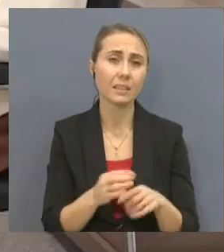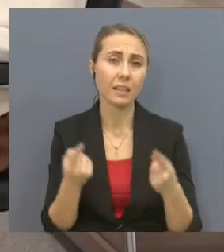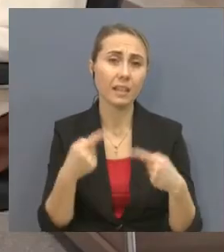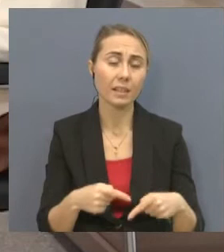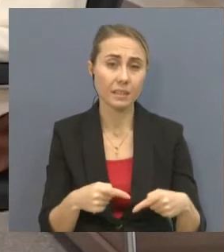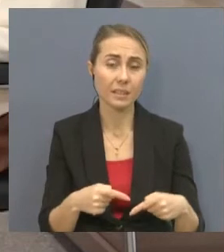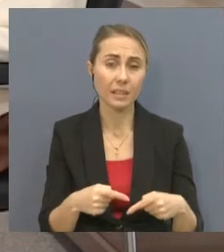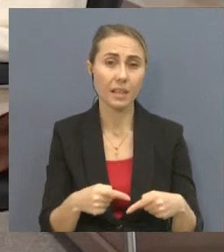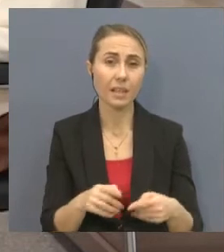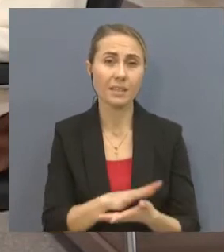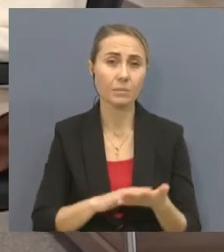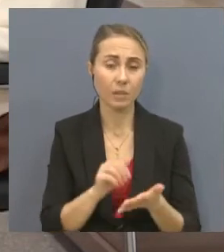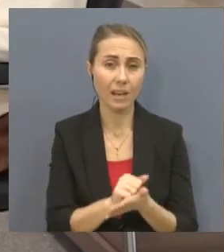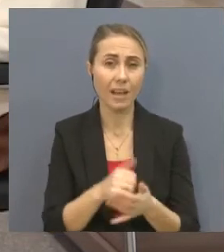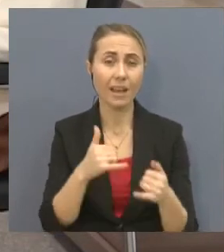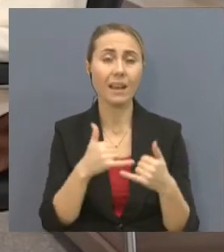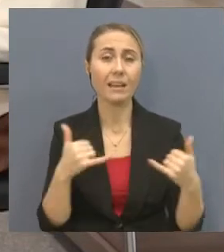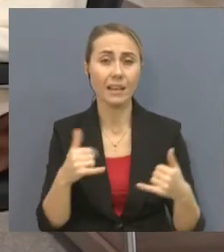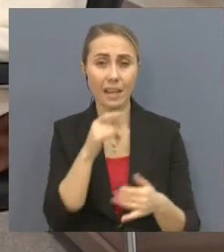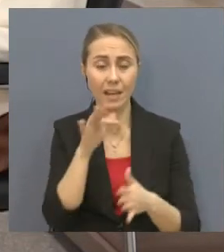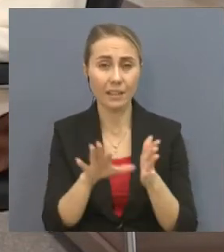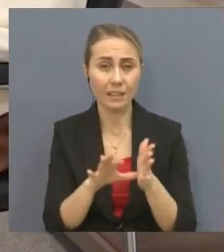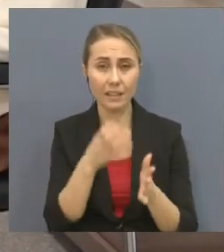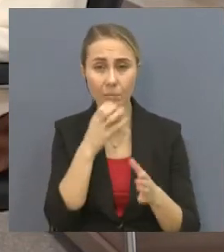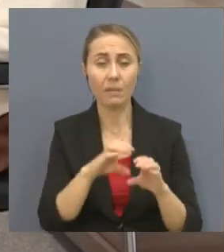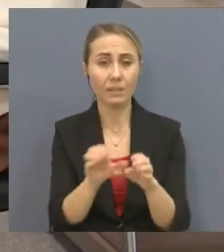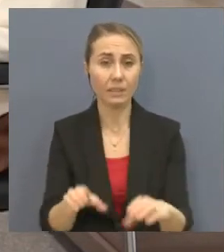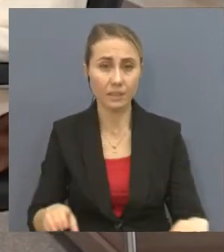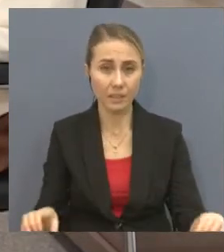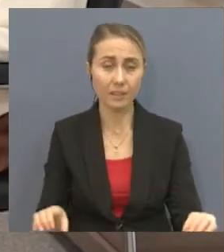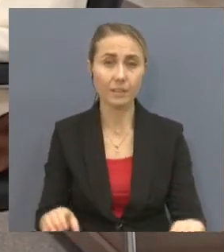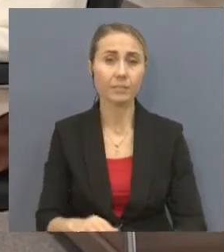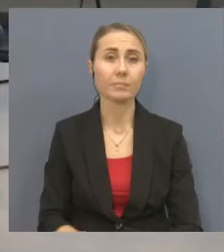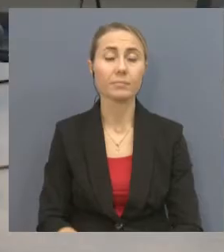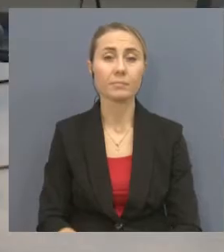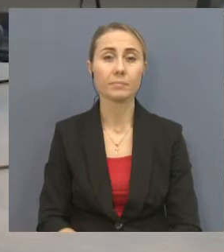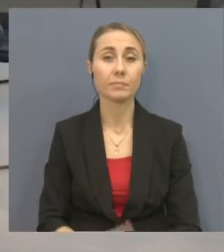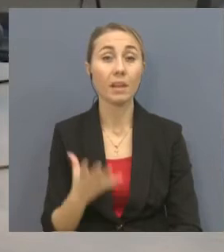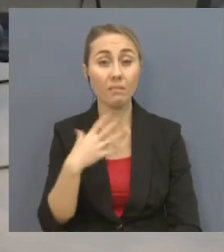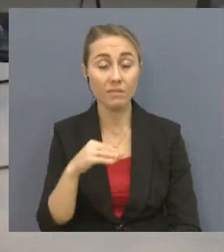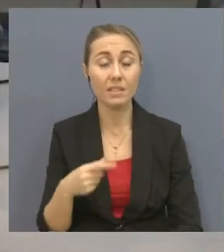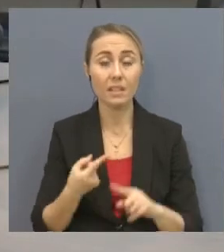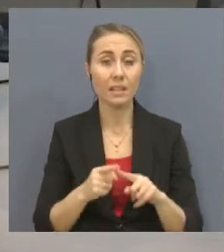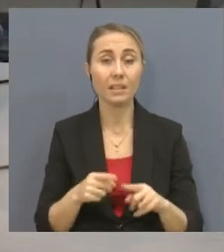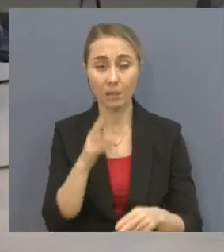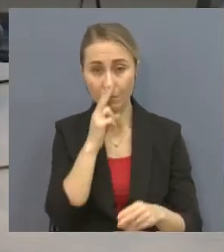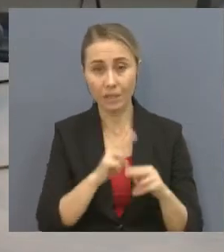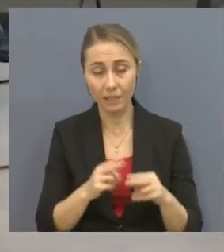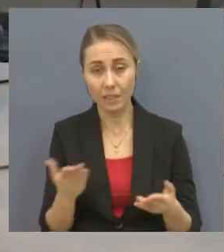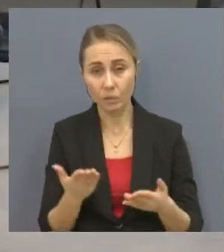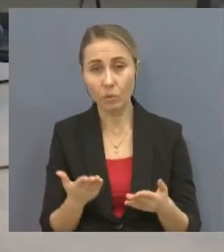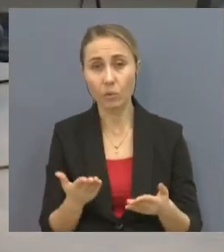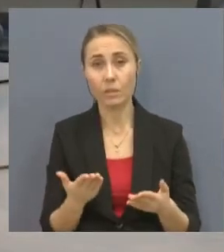это линия электропередач тепловых сетей и все те потери которые происходят